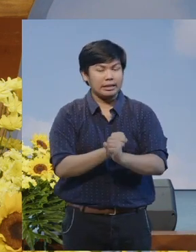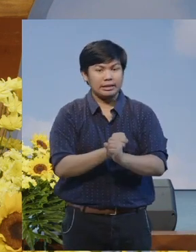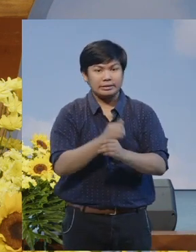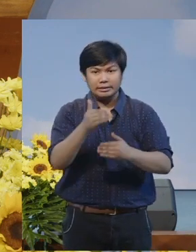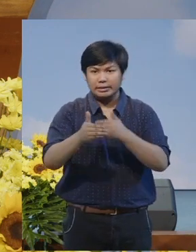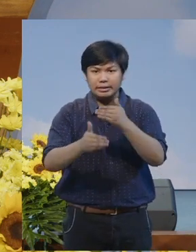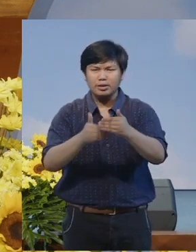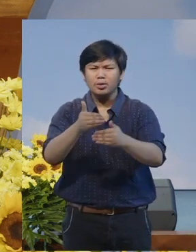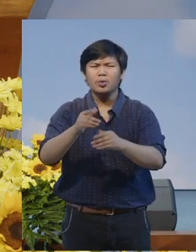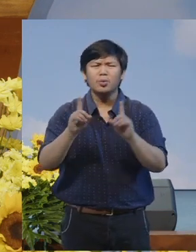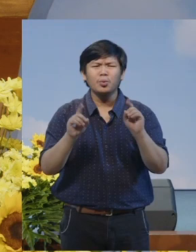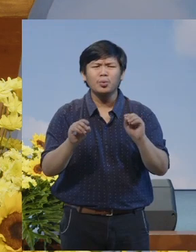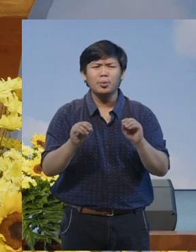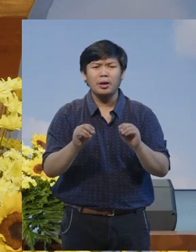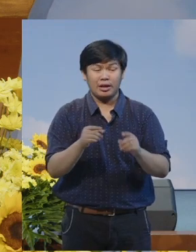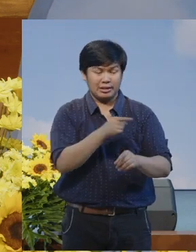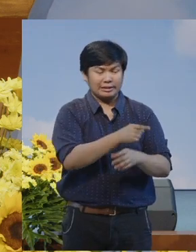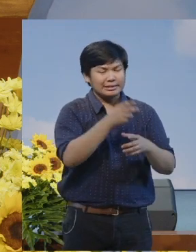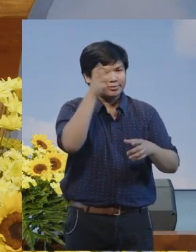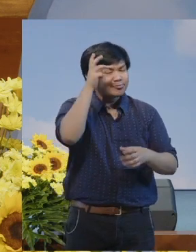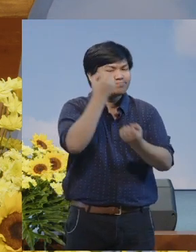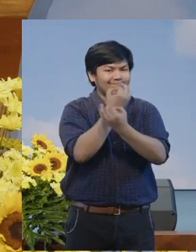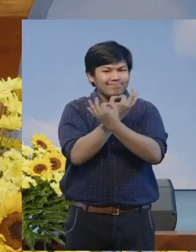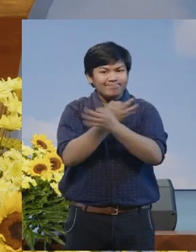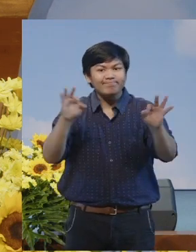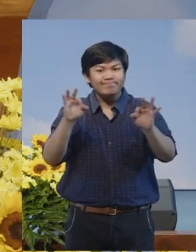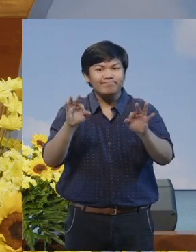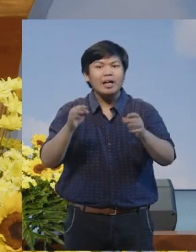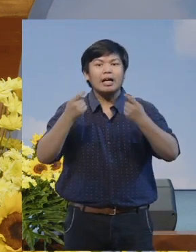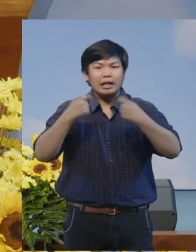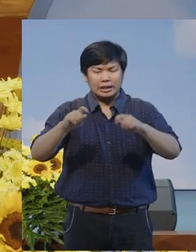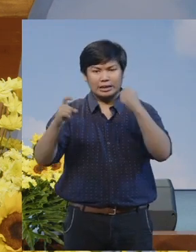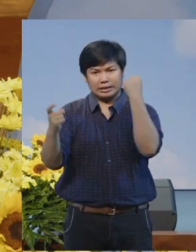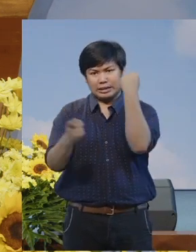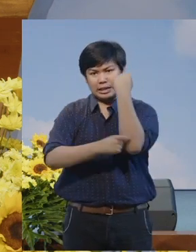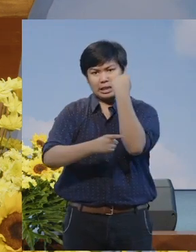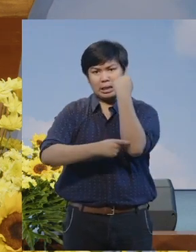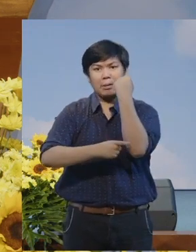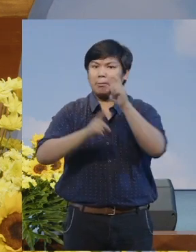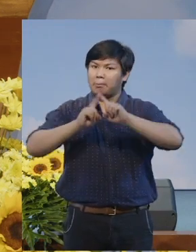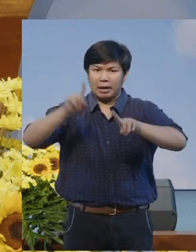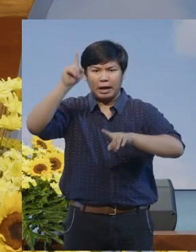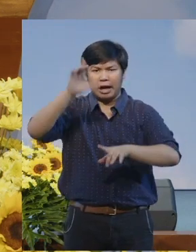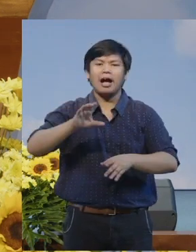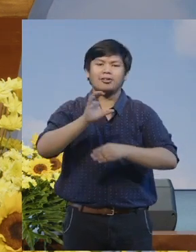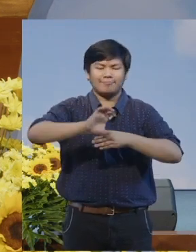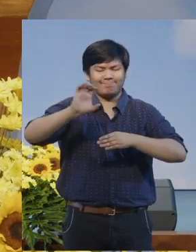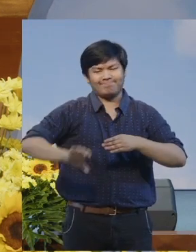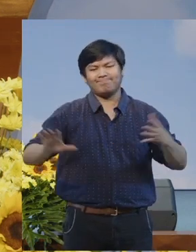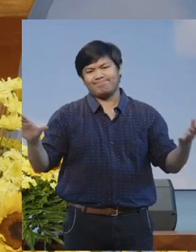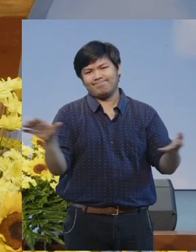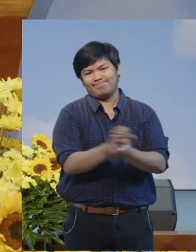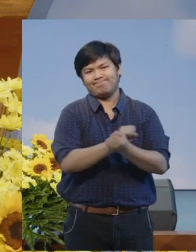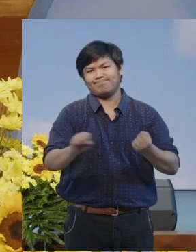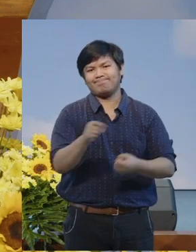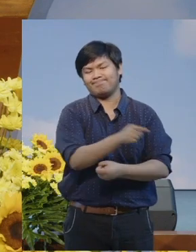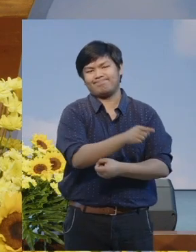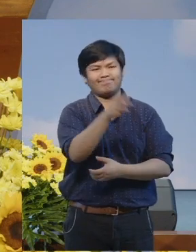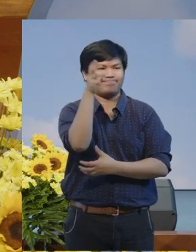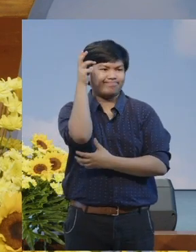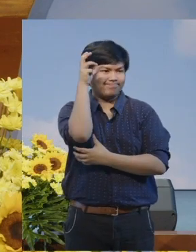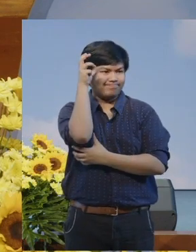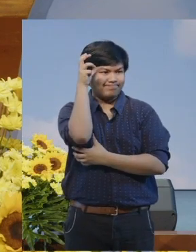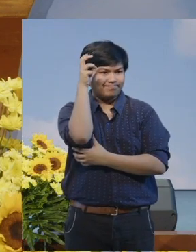Pagkatapos nun, siya ay makakalaya upang siya ay masira at wasakin ng Diyos. Sabi sa Revelation